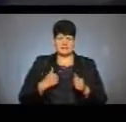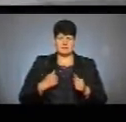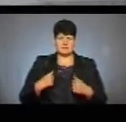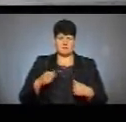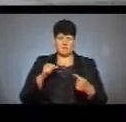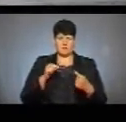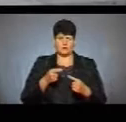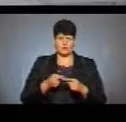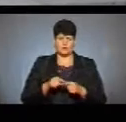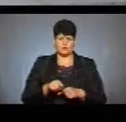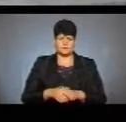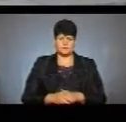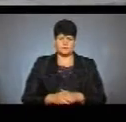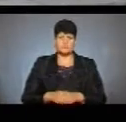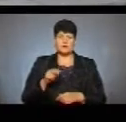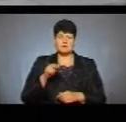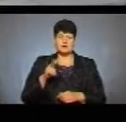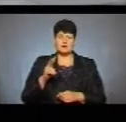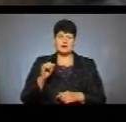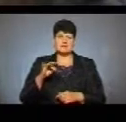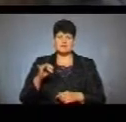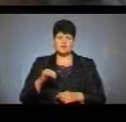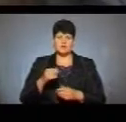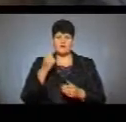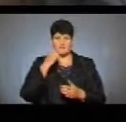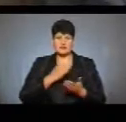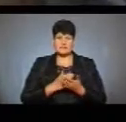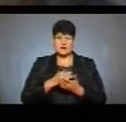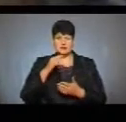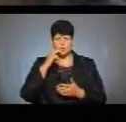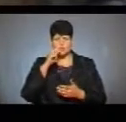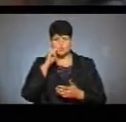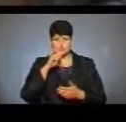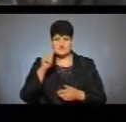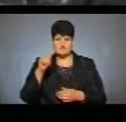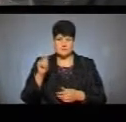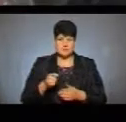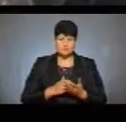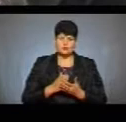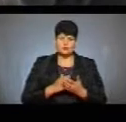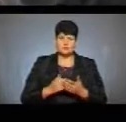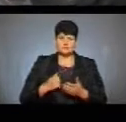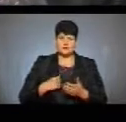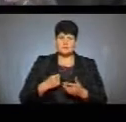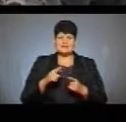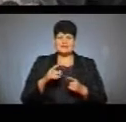цього. Петро Касянчук – ветеран російсько-української війни. Служив у Збройних силах України за